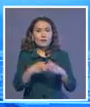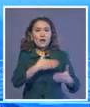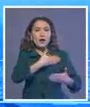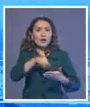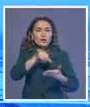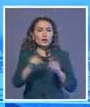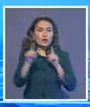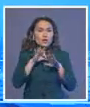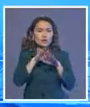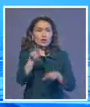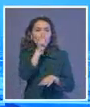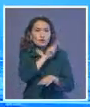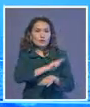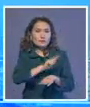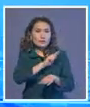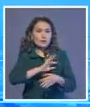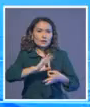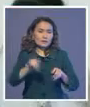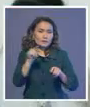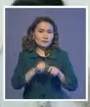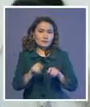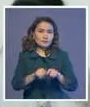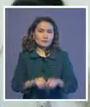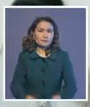бас қосып, атқарылған жұмыстарды саралады.